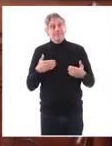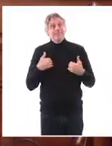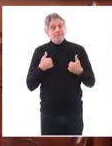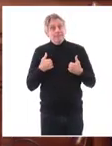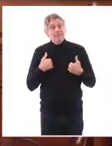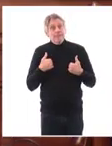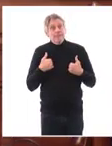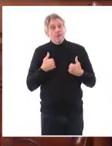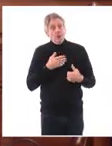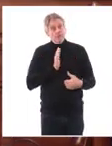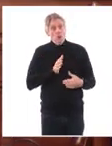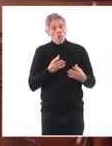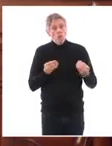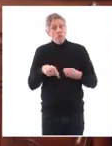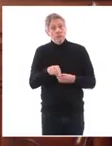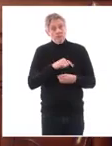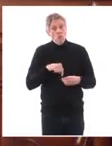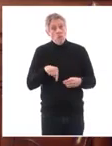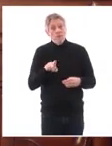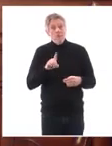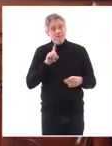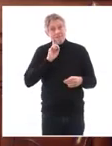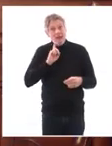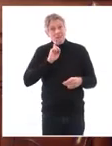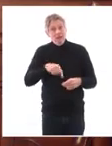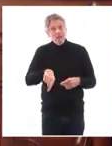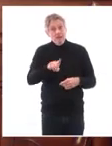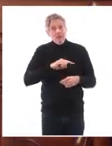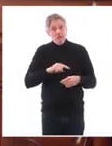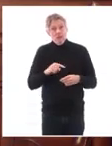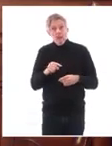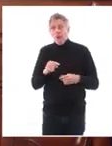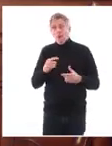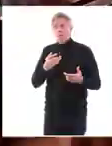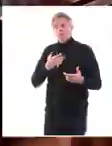cela fait un privilège de ce qui devrait être un droit. Je vous remercie.